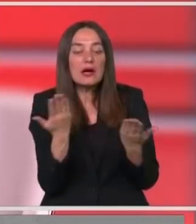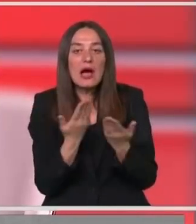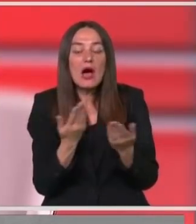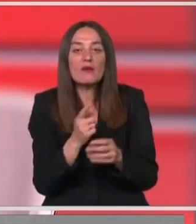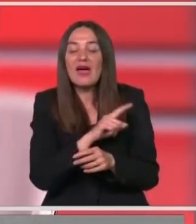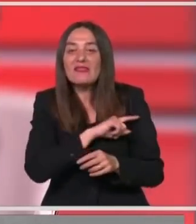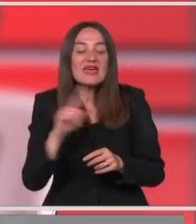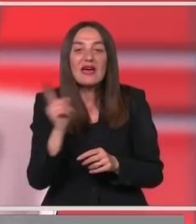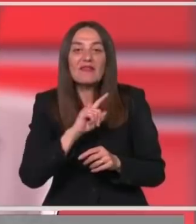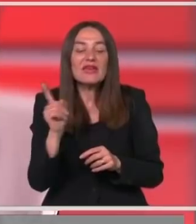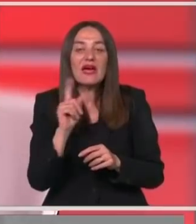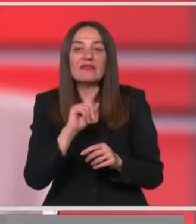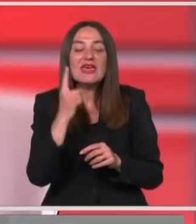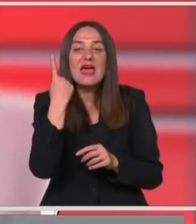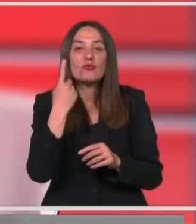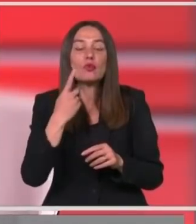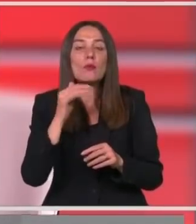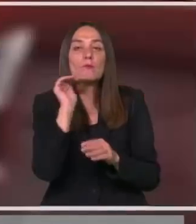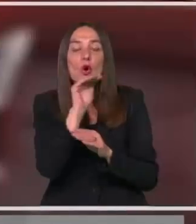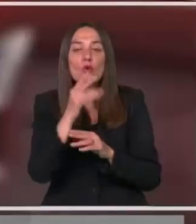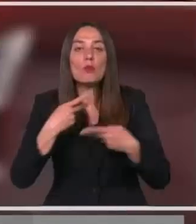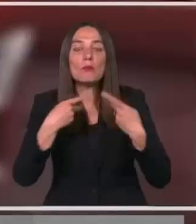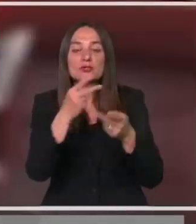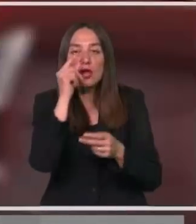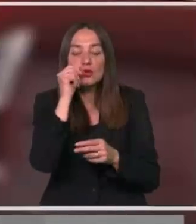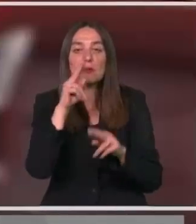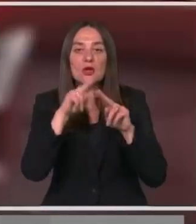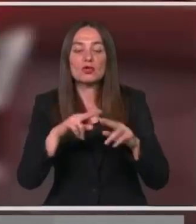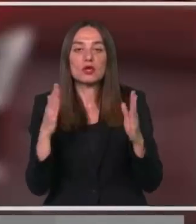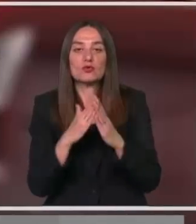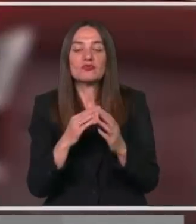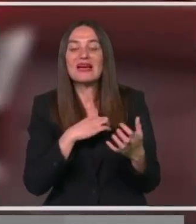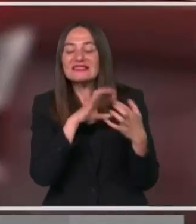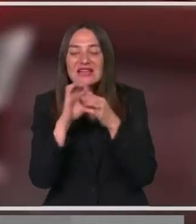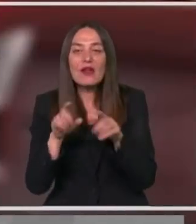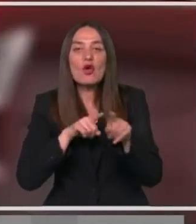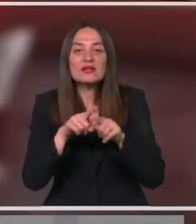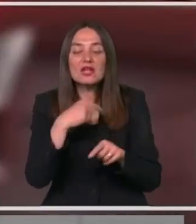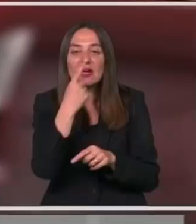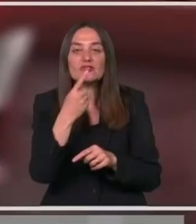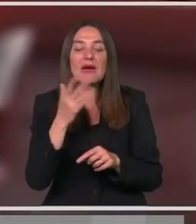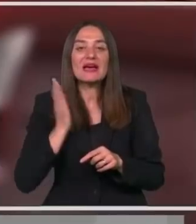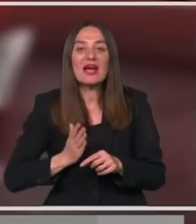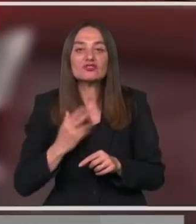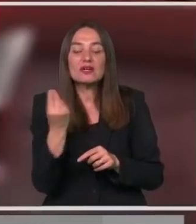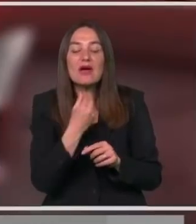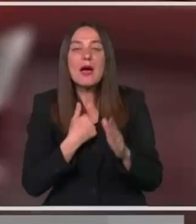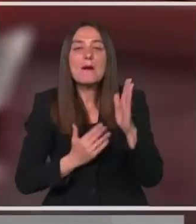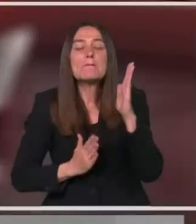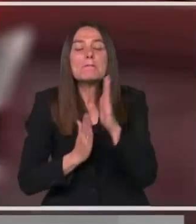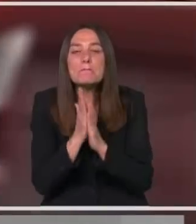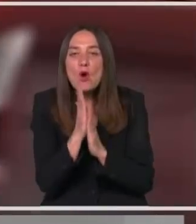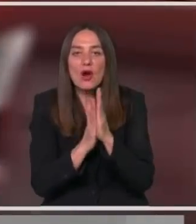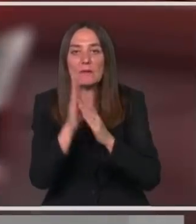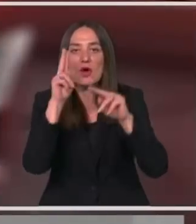niko nikada ni jednu poruku nije poslao ljudima da ostanu kod kuće. Stalno šaljamo iste poruke. Dakle, građani Srbije, preklinjemo vas,